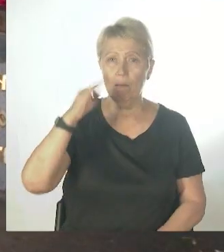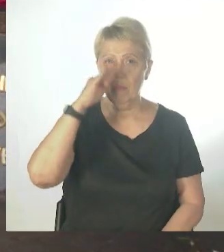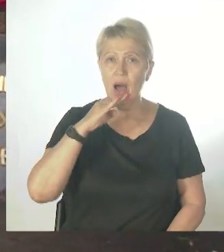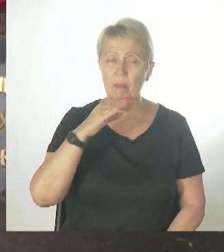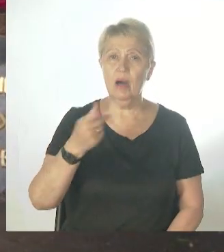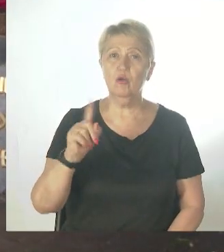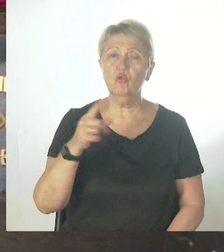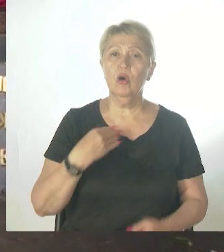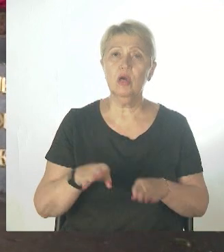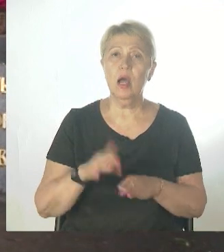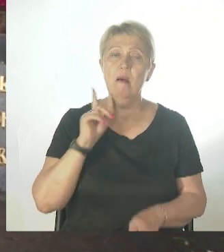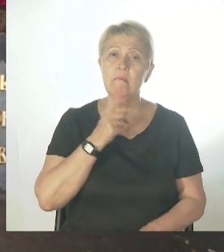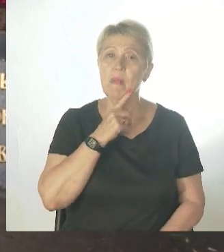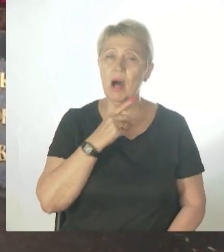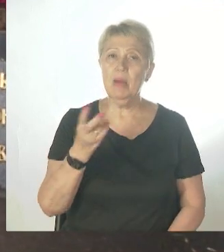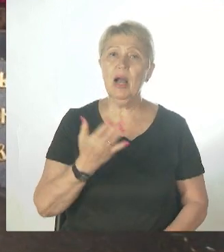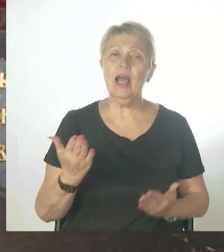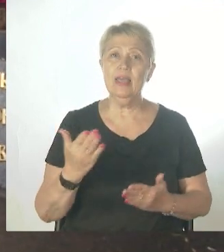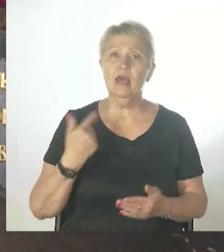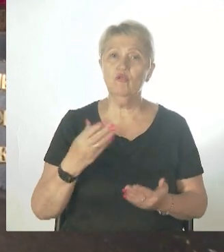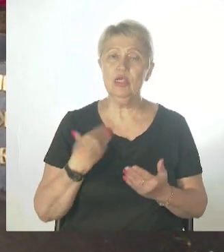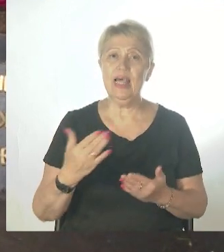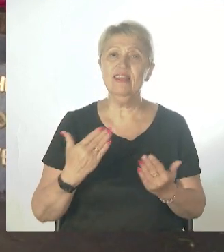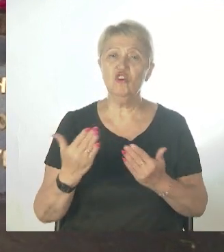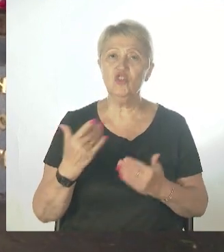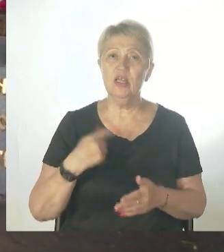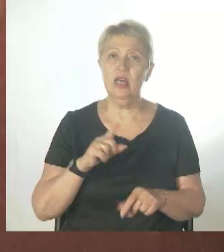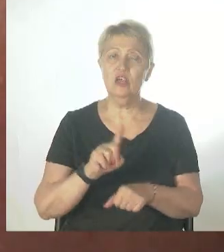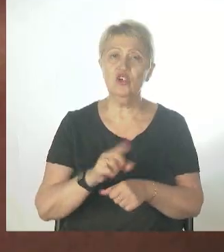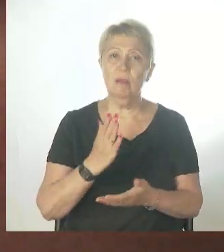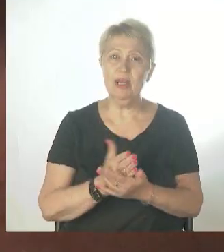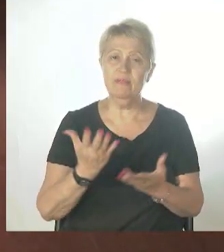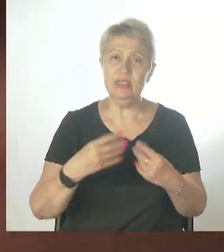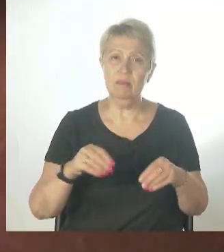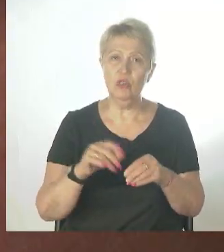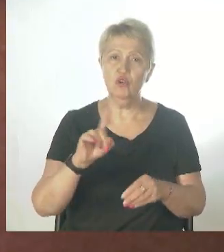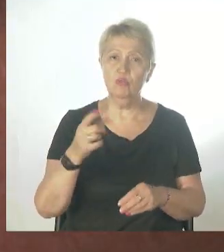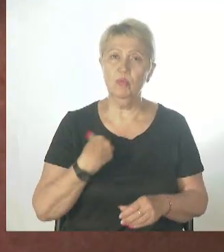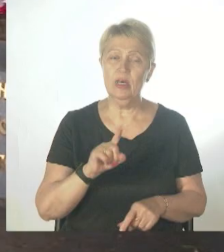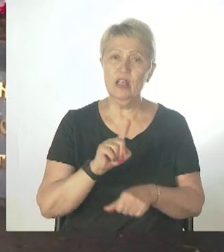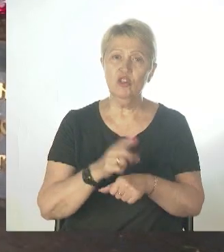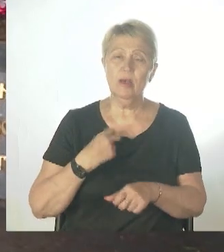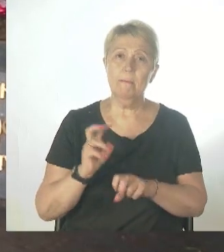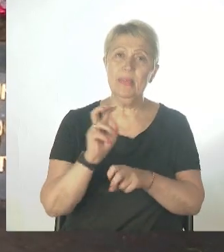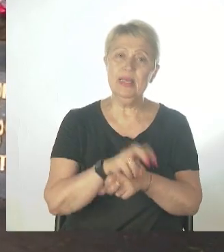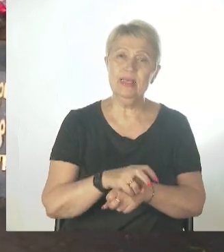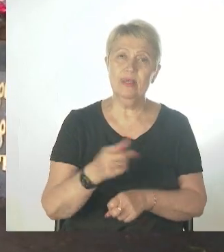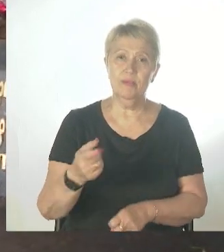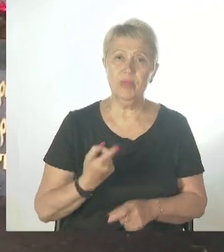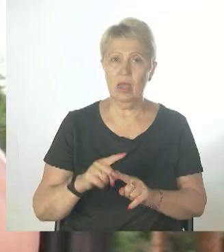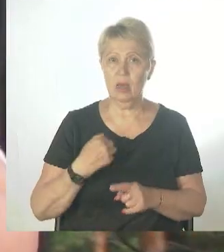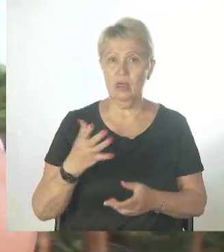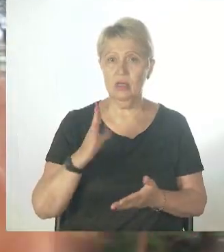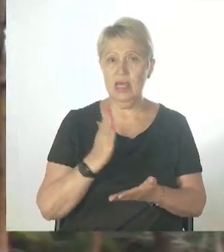жена, какие отношения в семье должны быть, как мы к этому должны идти и к чему мы должны прийти. И от этого на самом деле в основном